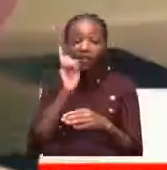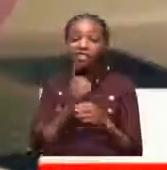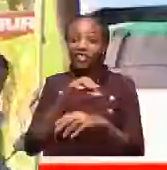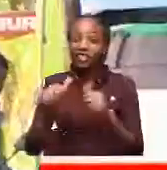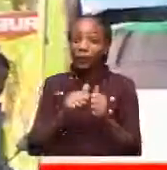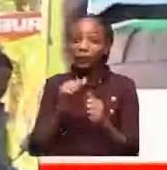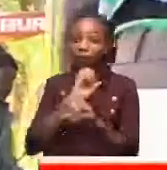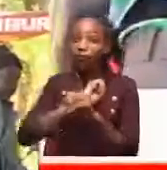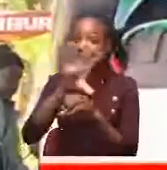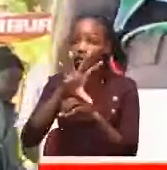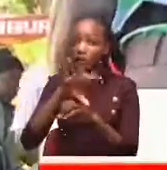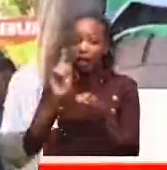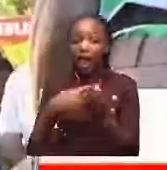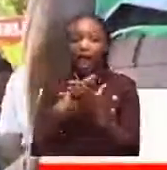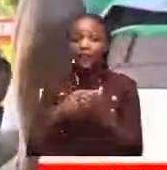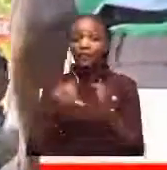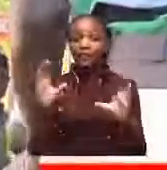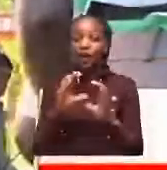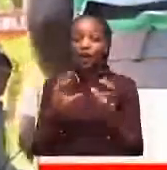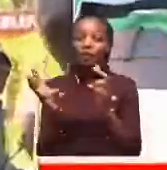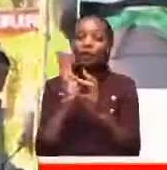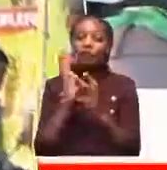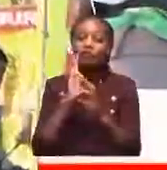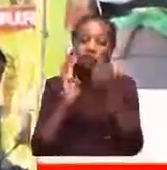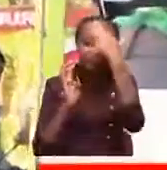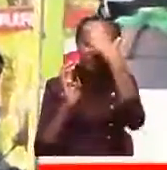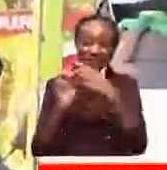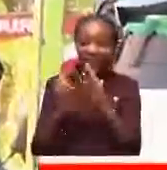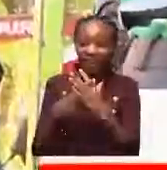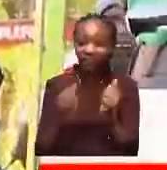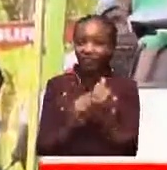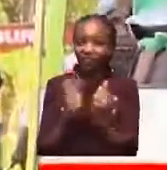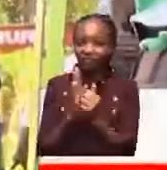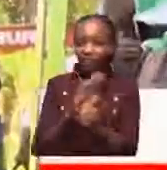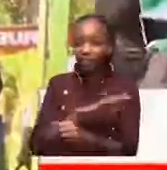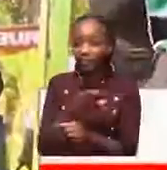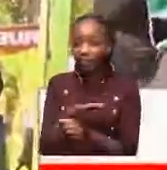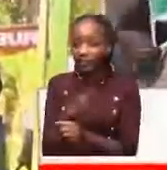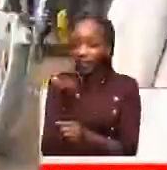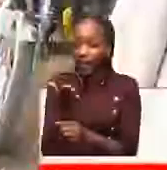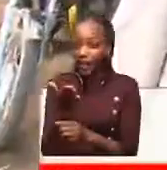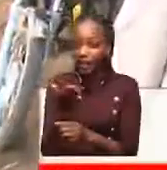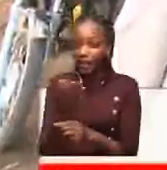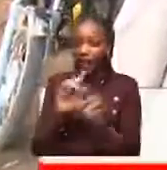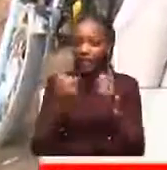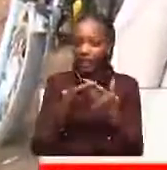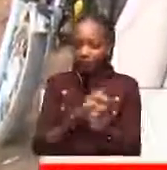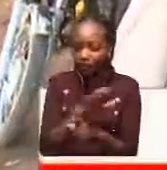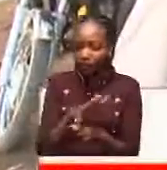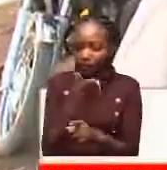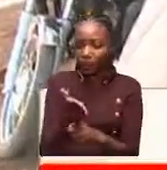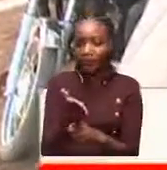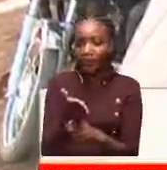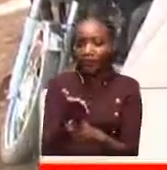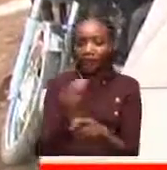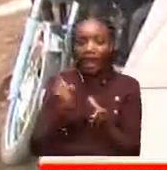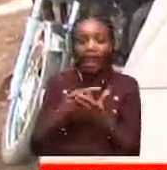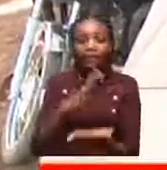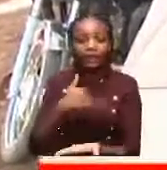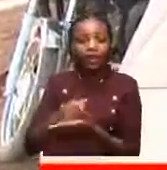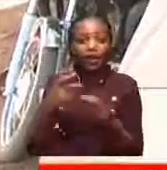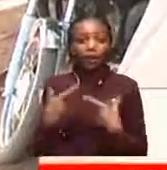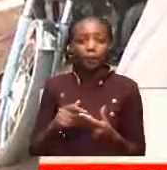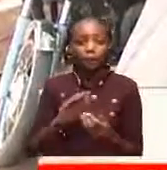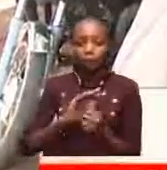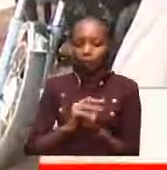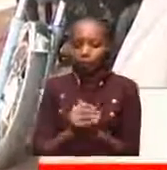virusi vya corona. Kampuni ya maji ya Thiwasco imefufua vituo 15 vya maji mjini Thika katika sehemu zilizo na wingi wa watu ili kuwezesha wananchi